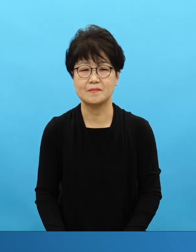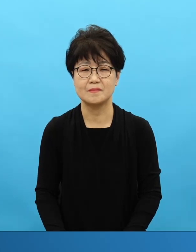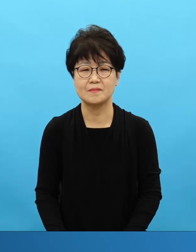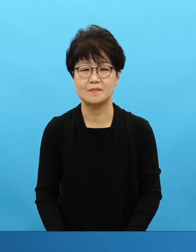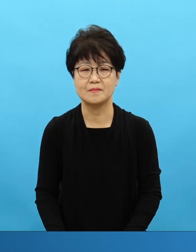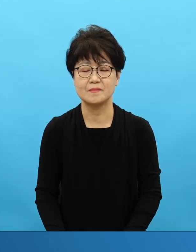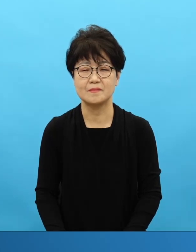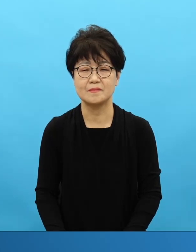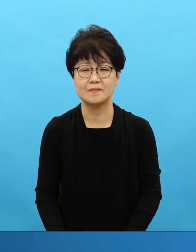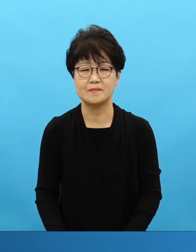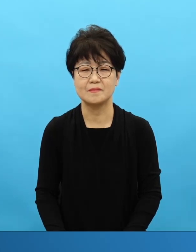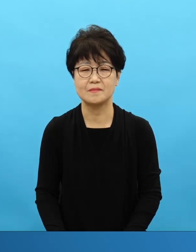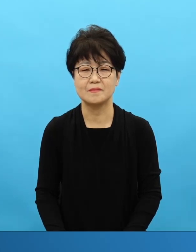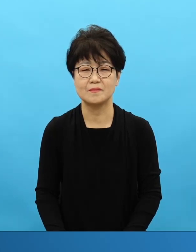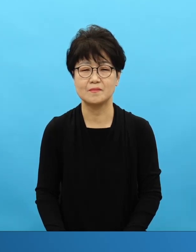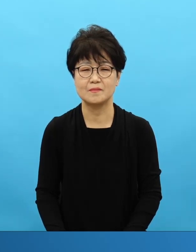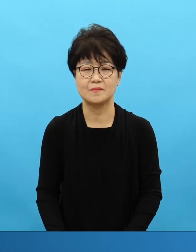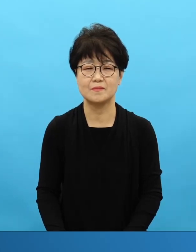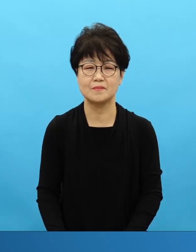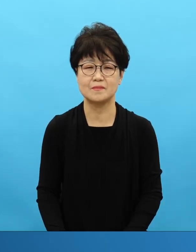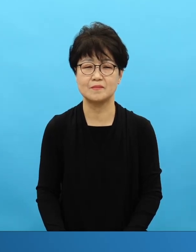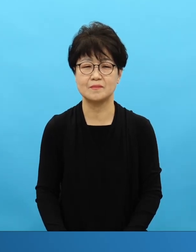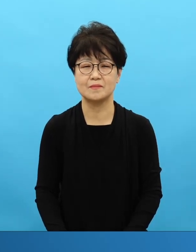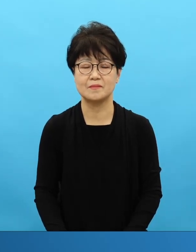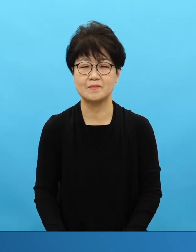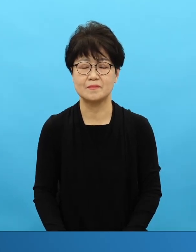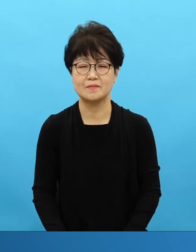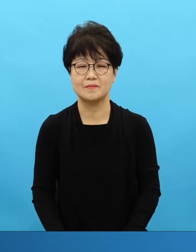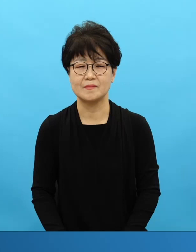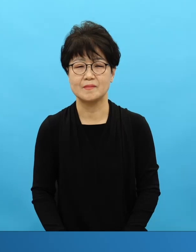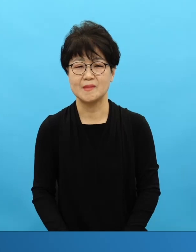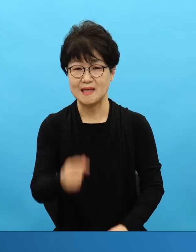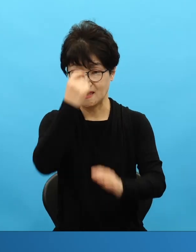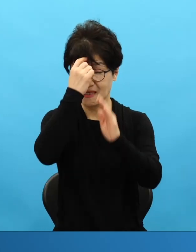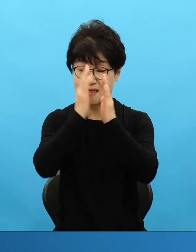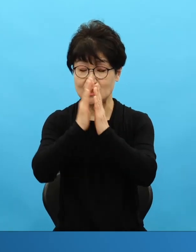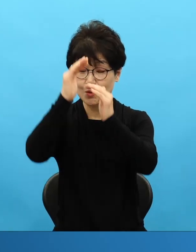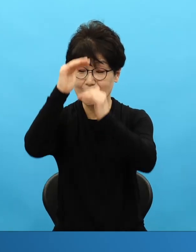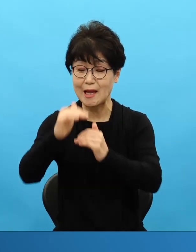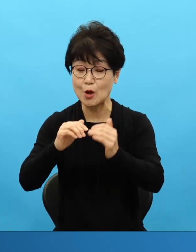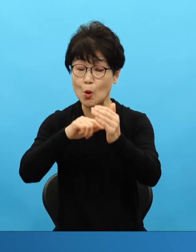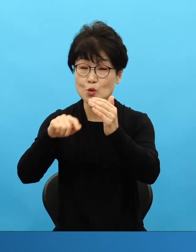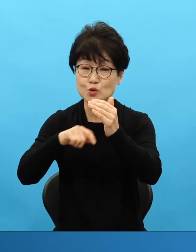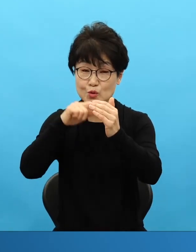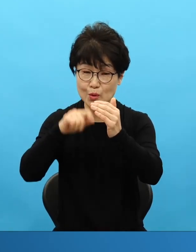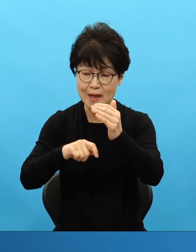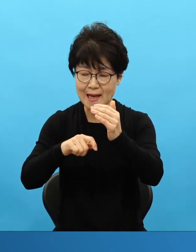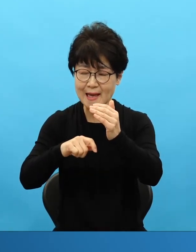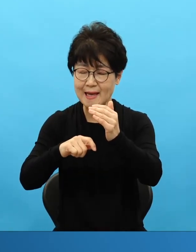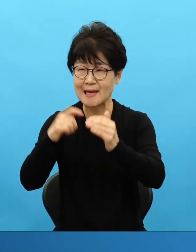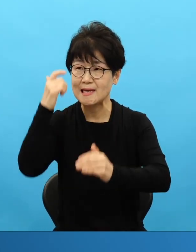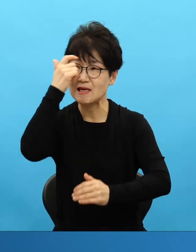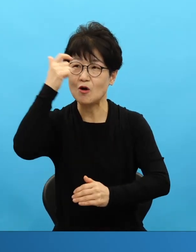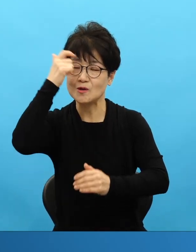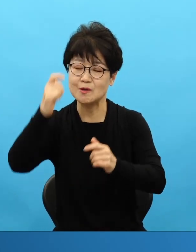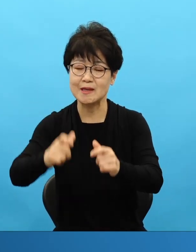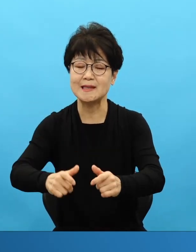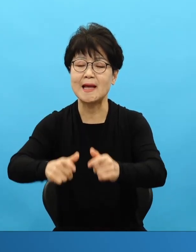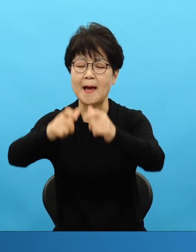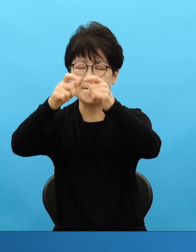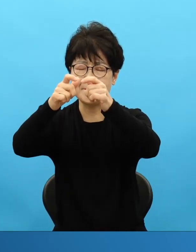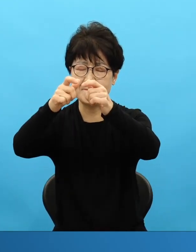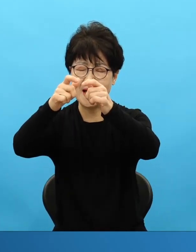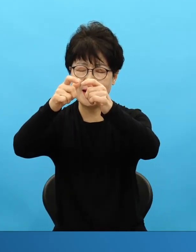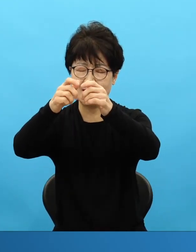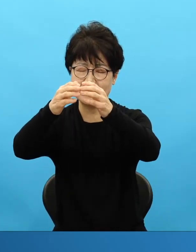중에 이 영적인 망대. And enjoying the prayer is truly enjoying the throne of heaven. It